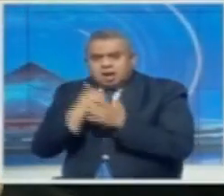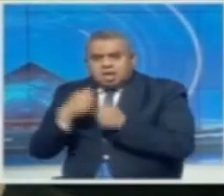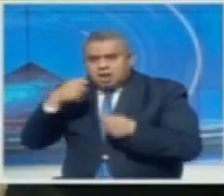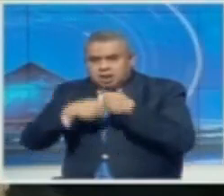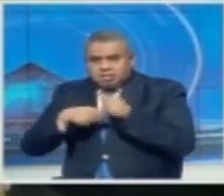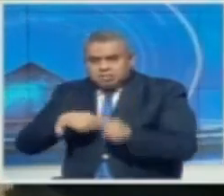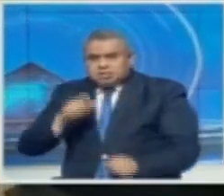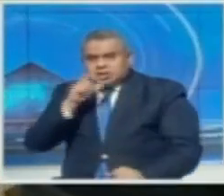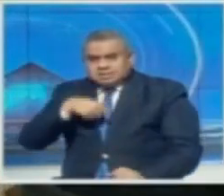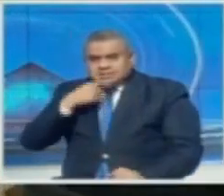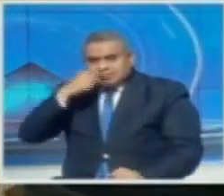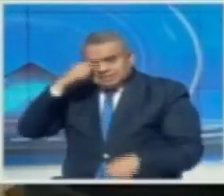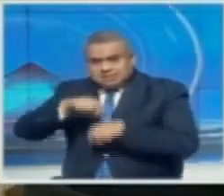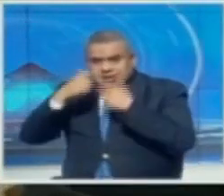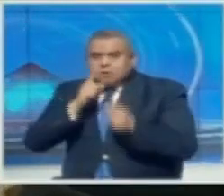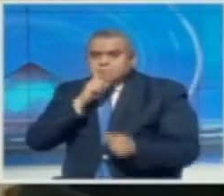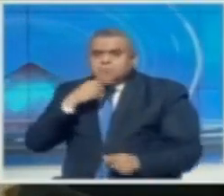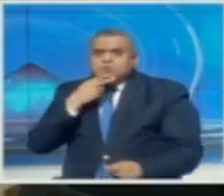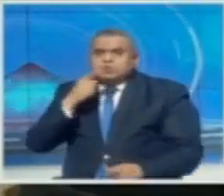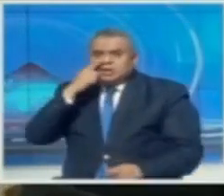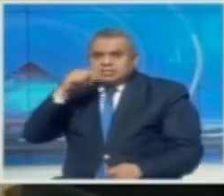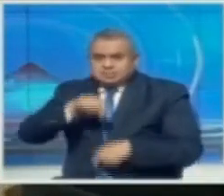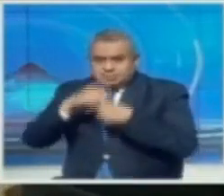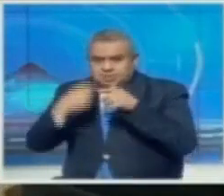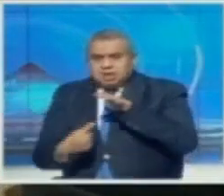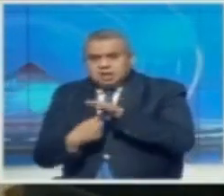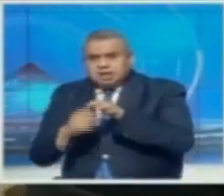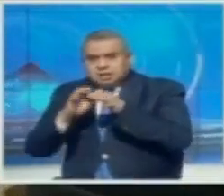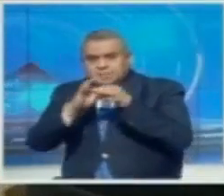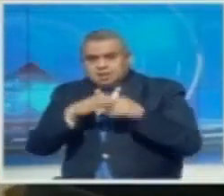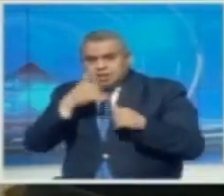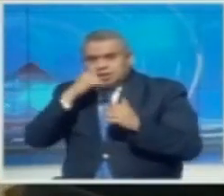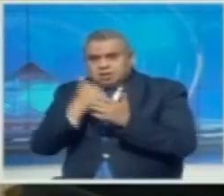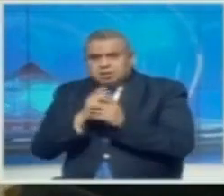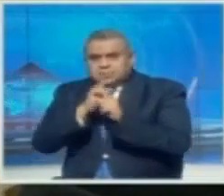في نهاية هذا العام في موريتانيا. من الجامعة العربية منذر أبو دوح، التلفزيون المصري.